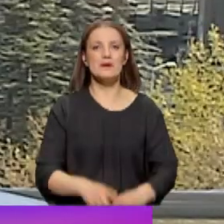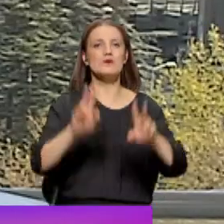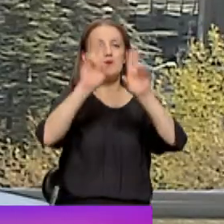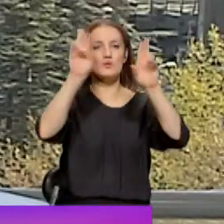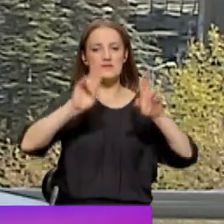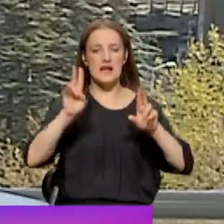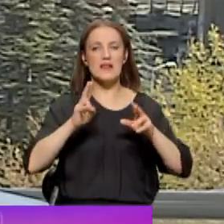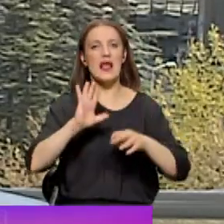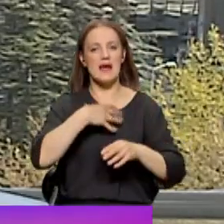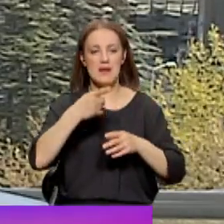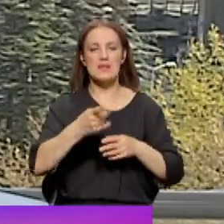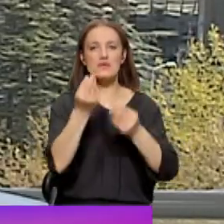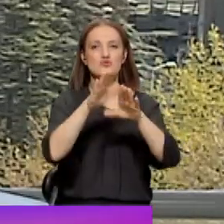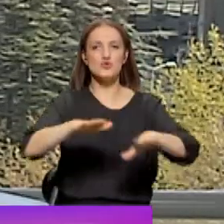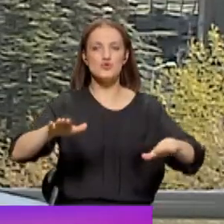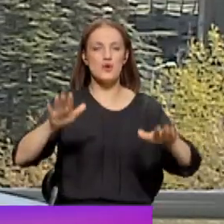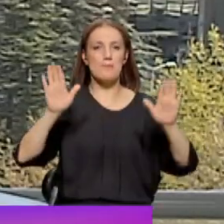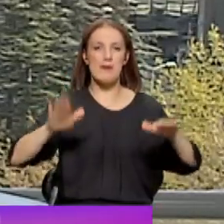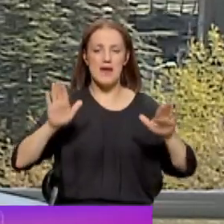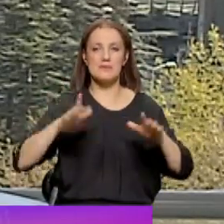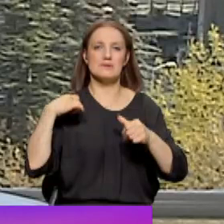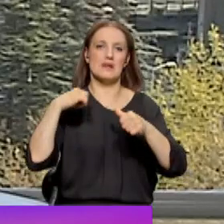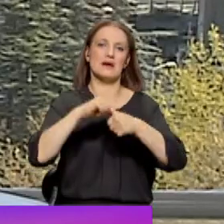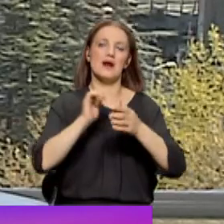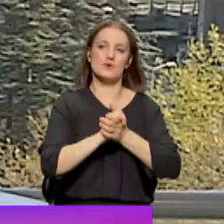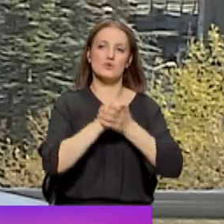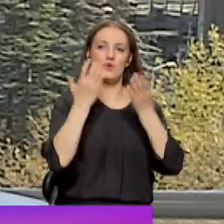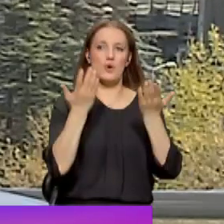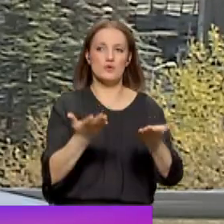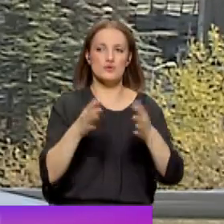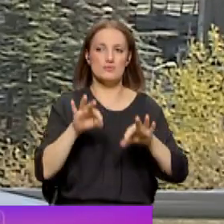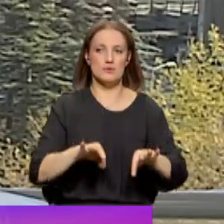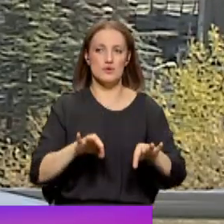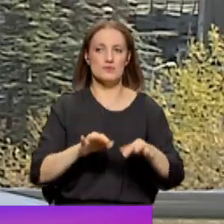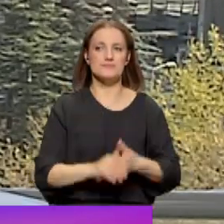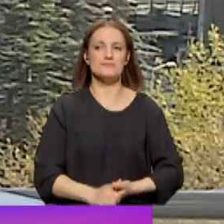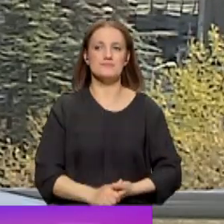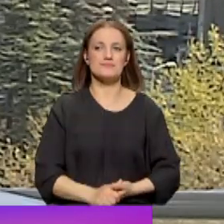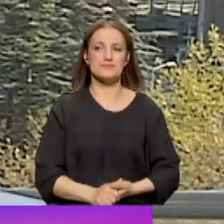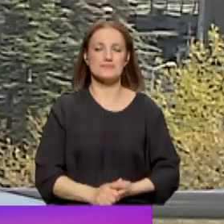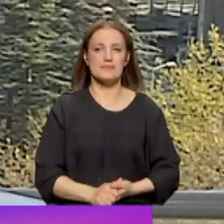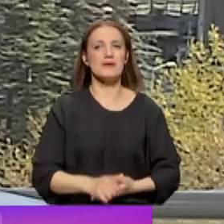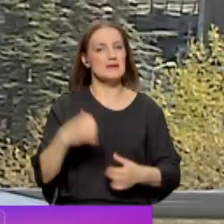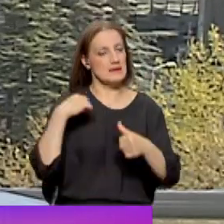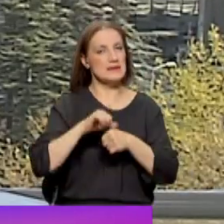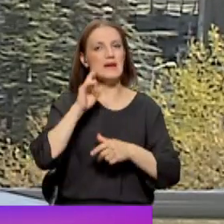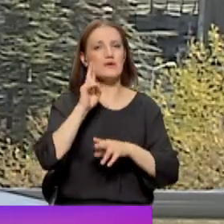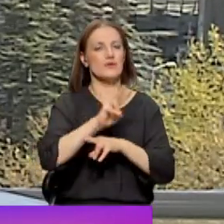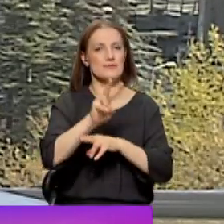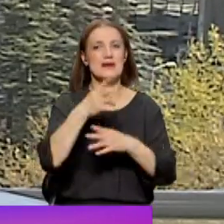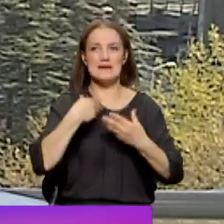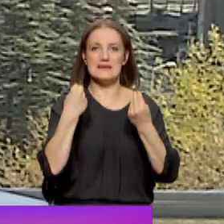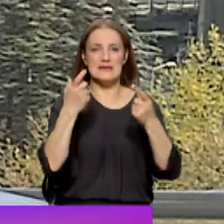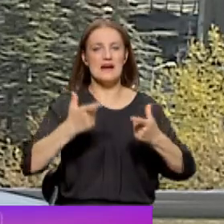Ulusal Egemenlik ve Çocuk Bayramımız bir kez daha kutlu olsun. Bugün o kutlama görüntülerine yine yer vereceğiz